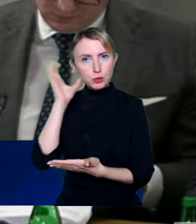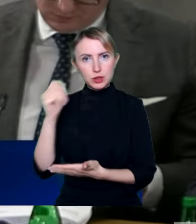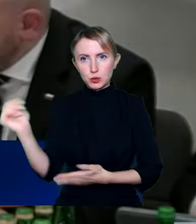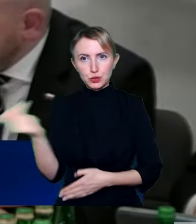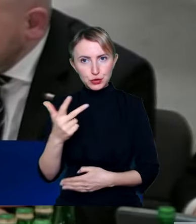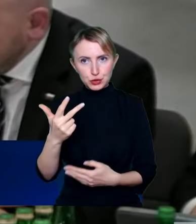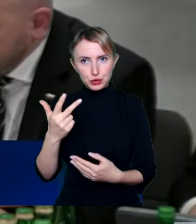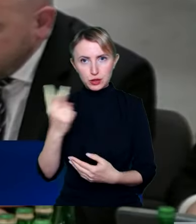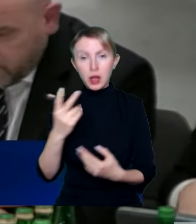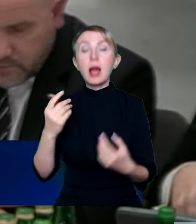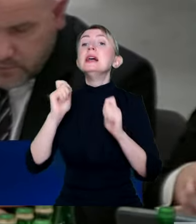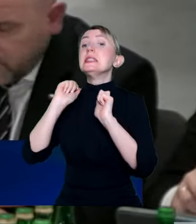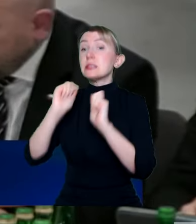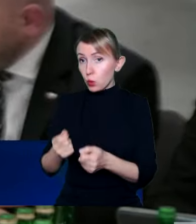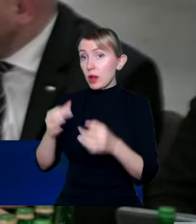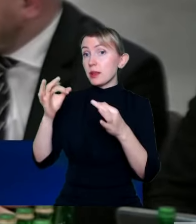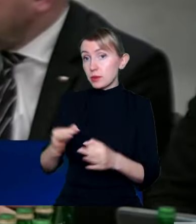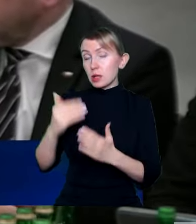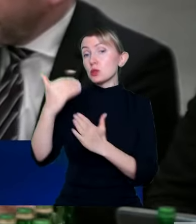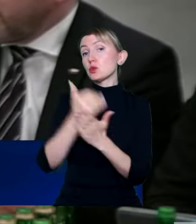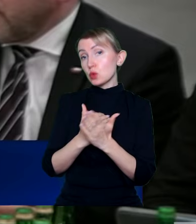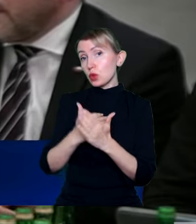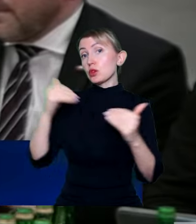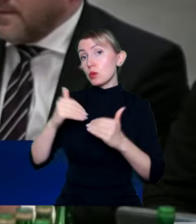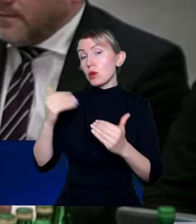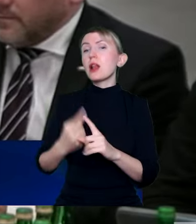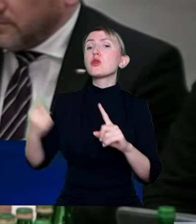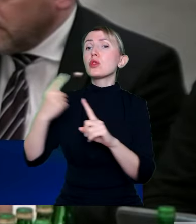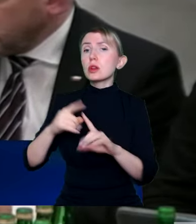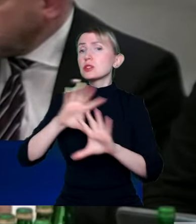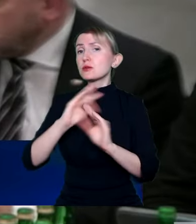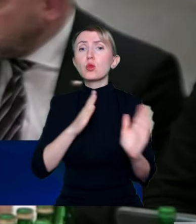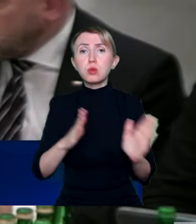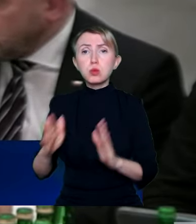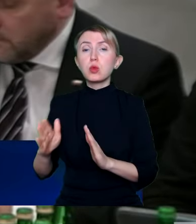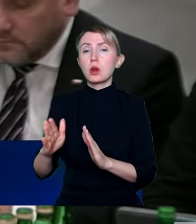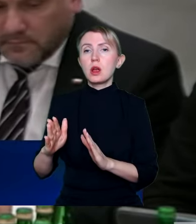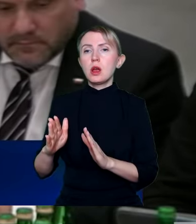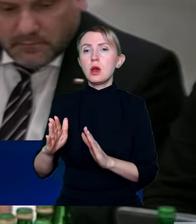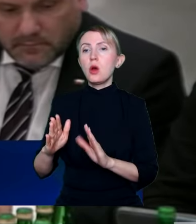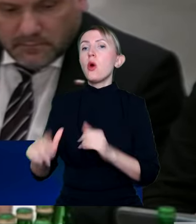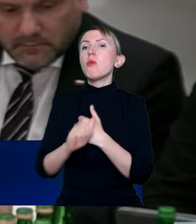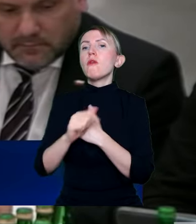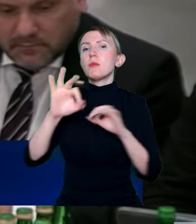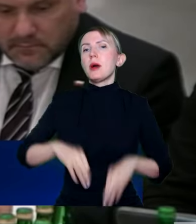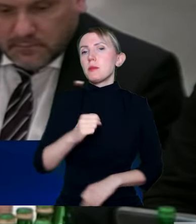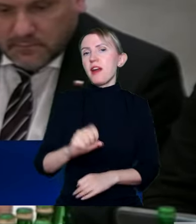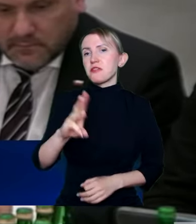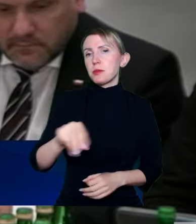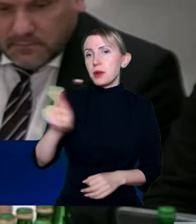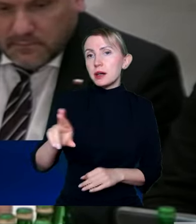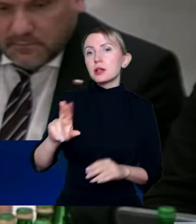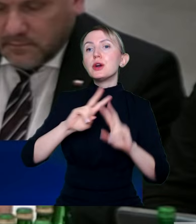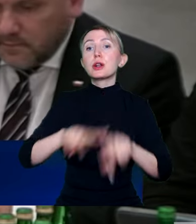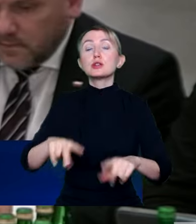dwóch kandydatów. Składam zgodnie z taką możliwością, ale dodatkowo, żeby wszystko uporządkować, to ja rozumiem i z uwagi na wypowiedź pana posła Wiplera i też pozostałych na temat,